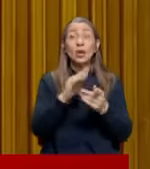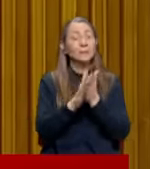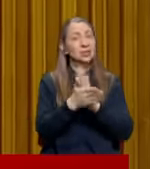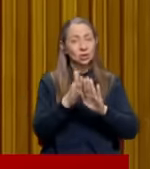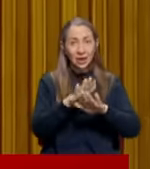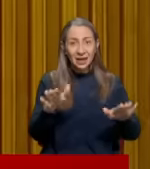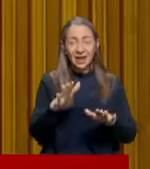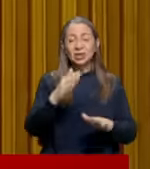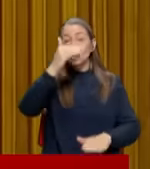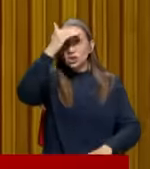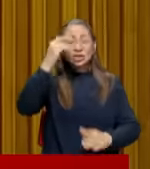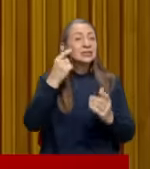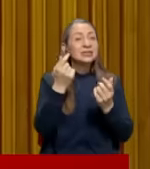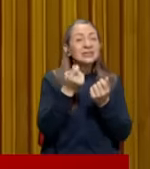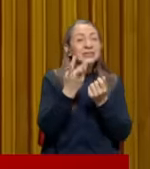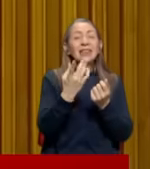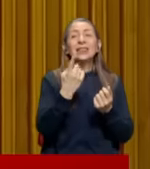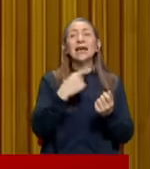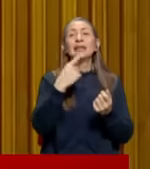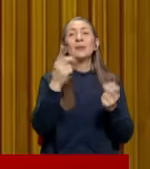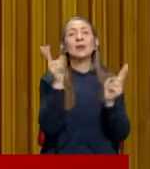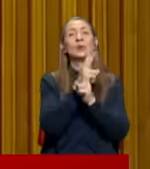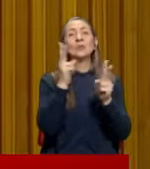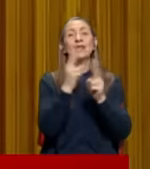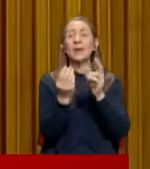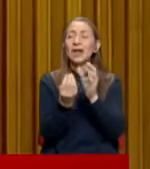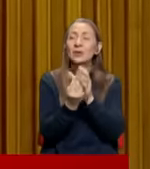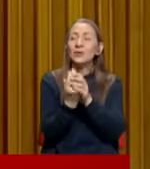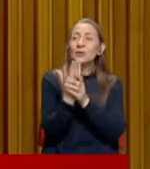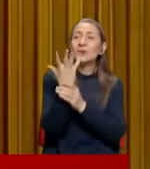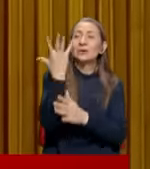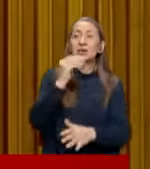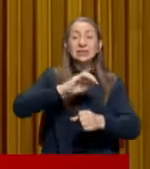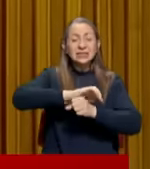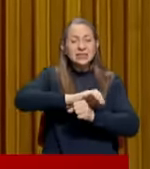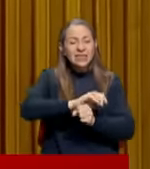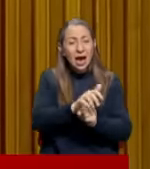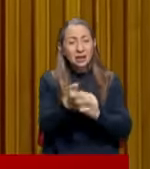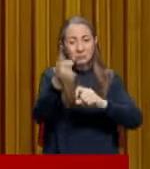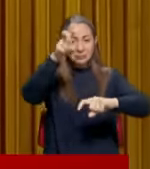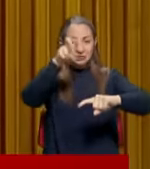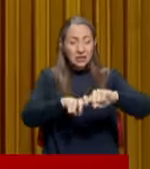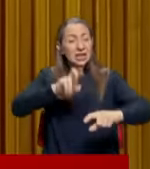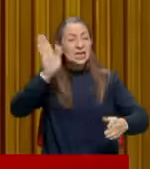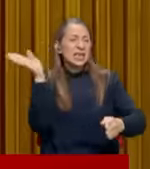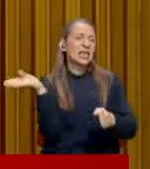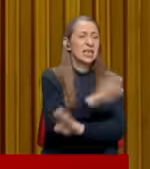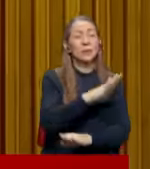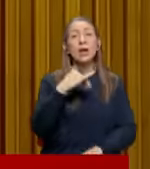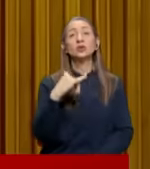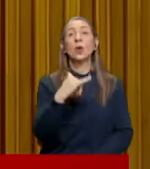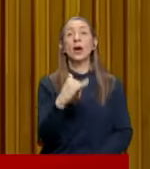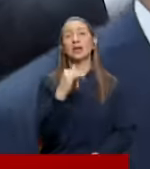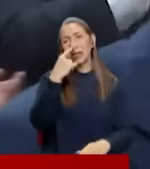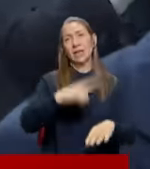geçecek. Şafak tatlı bir gülümsemeyle doğacak. Zalimlerin tahtlarını yıkmaya çok yakınız.